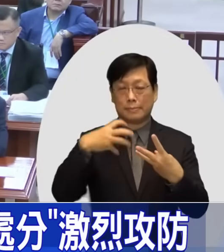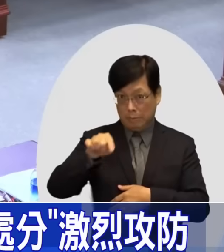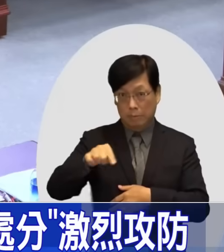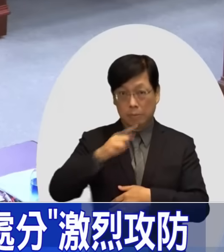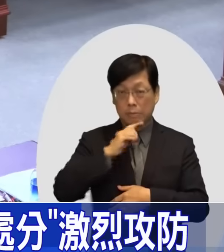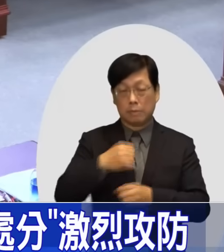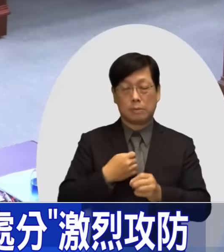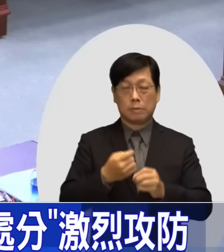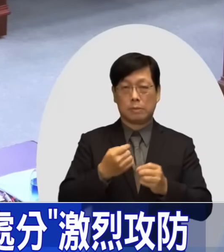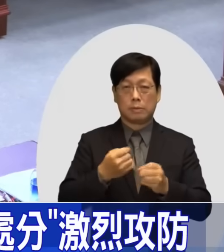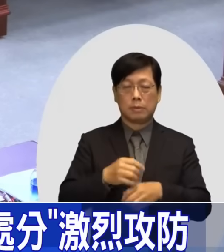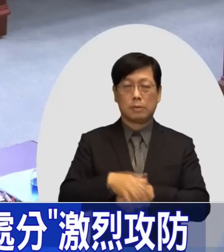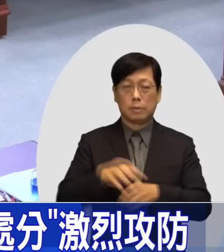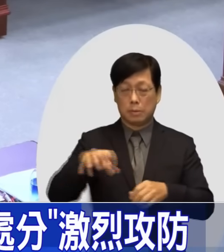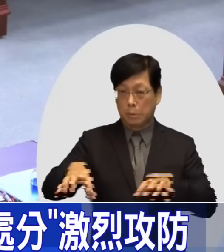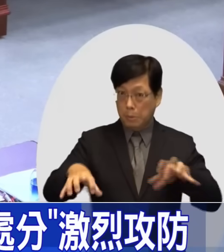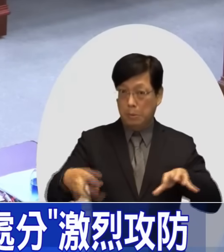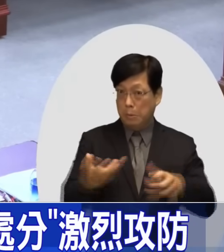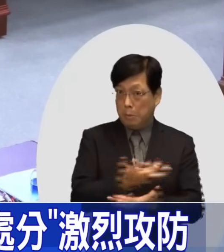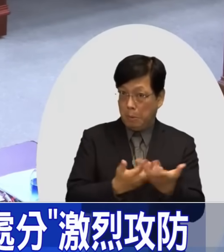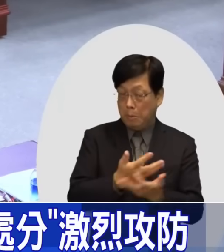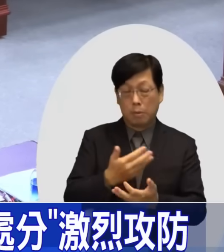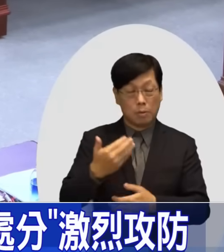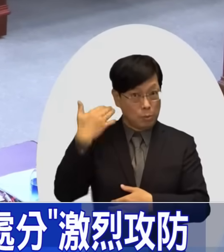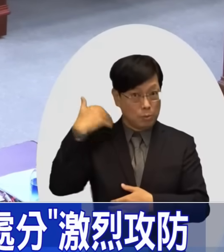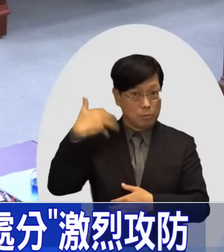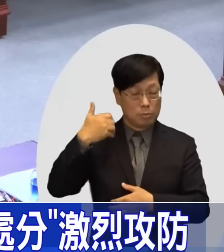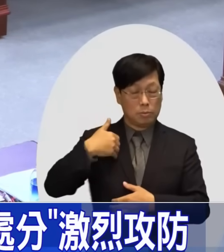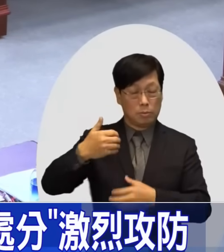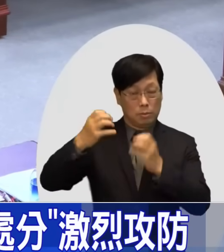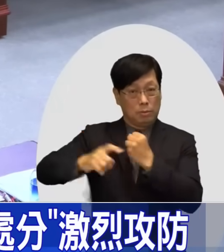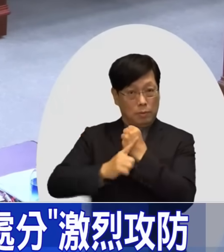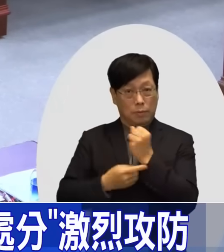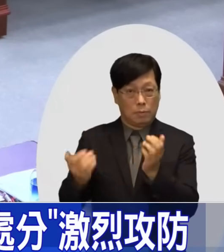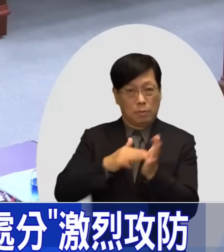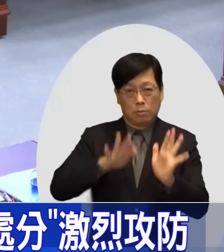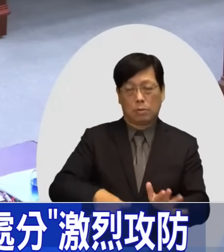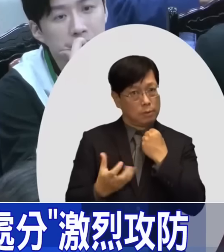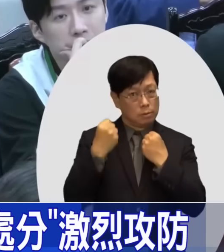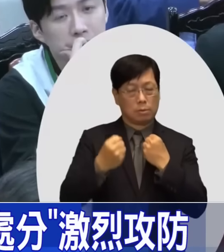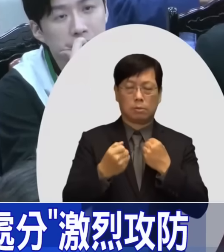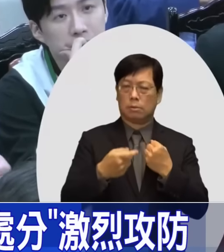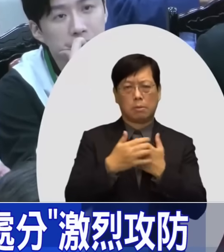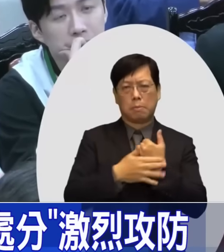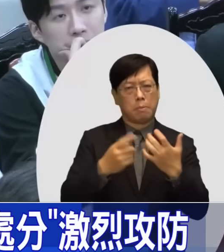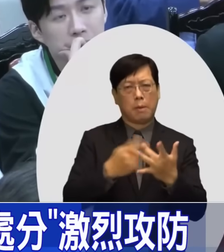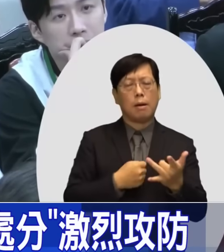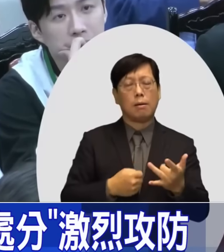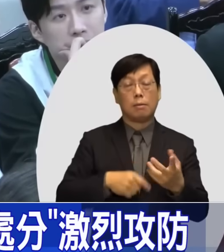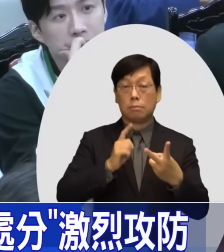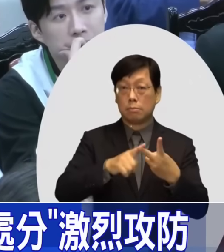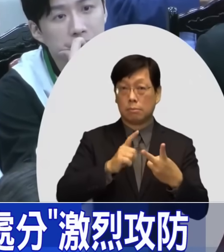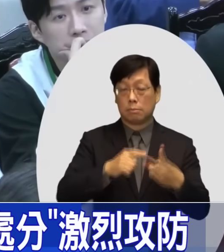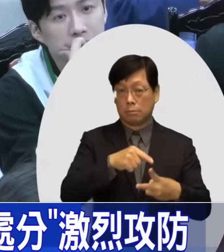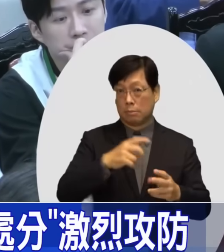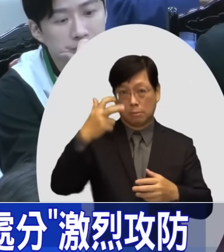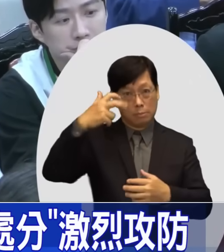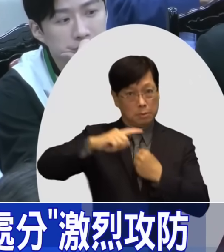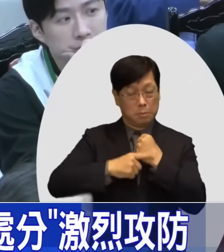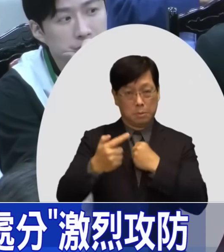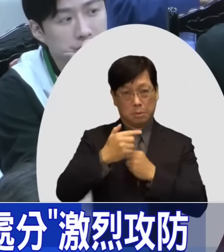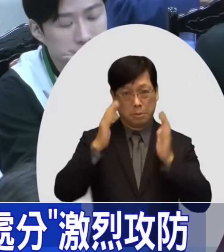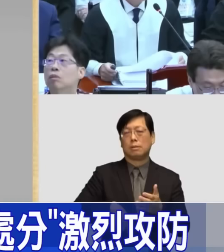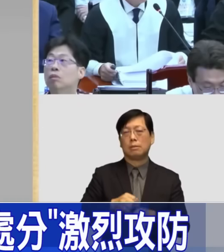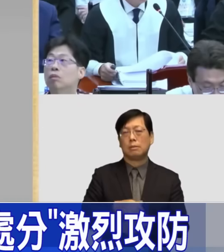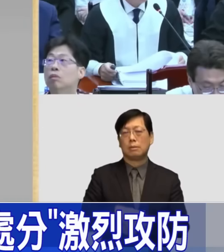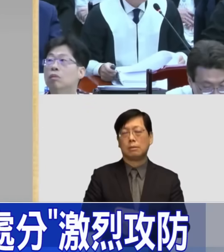处分，申请方包含绿营党团总召柯建铭和各机关诉讼代理人一行12人有备而来，要力阻国